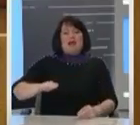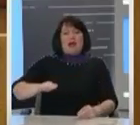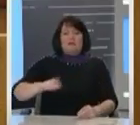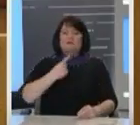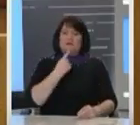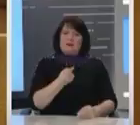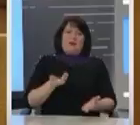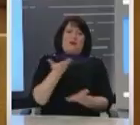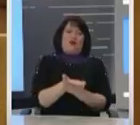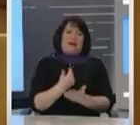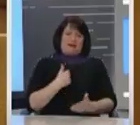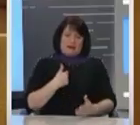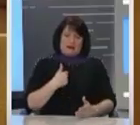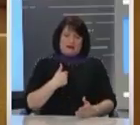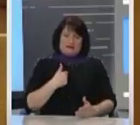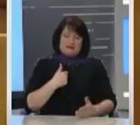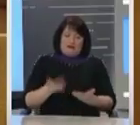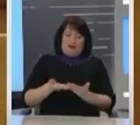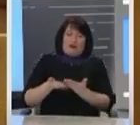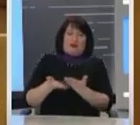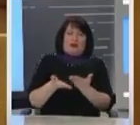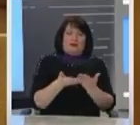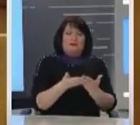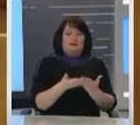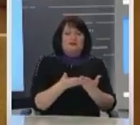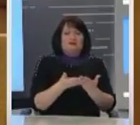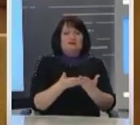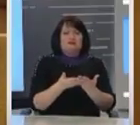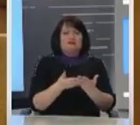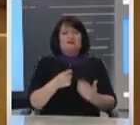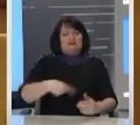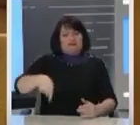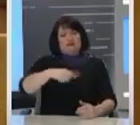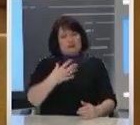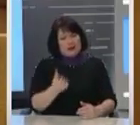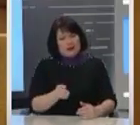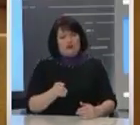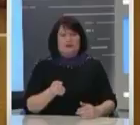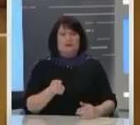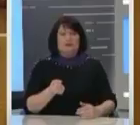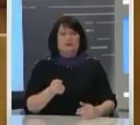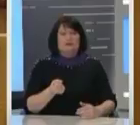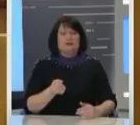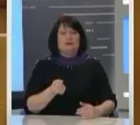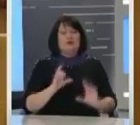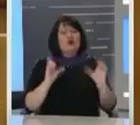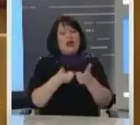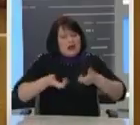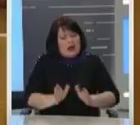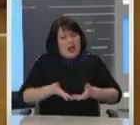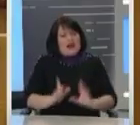μια συγκεκριμένη πρόταση. Βοήθεια για όσους συνεχίζουν να κάνουν μεγάλες